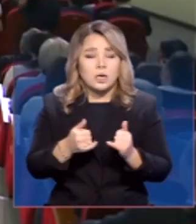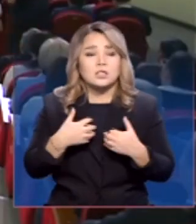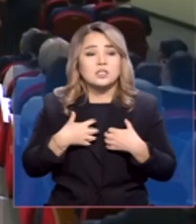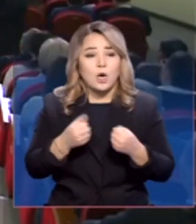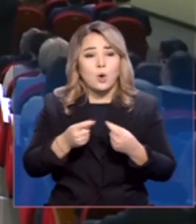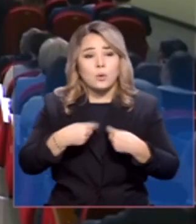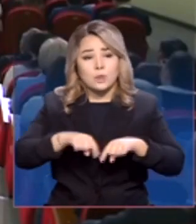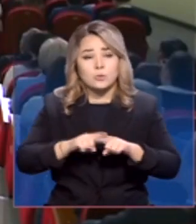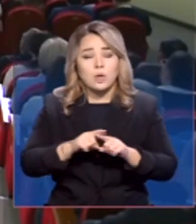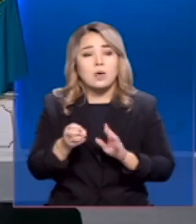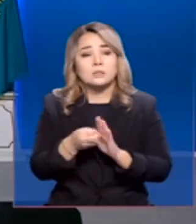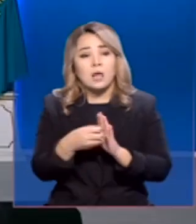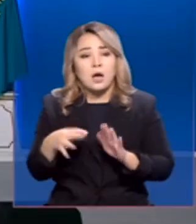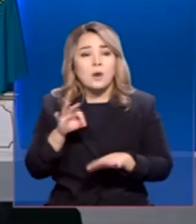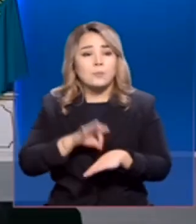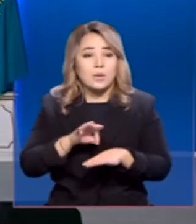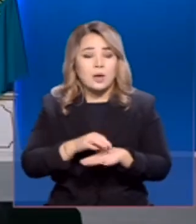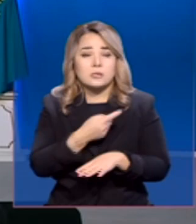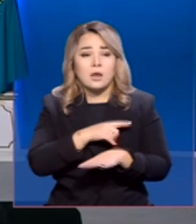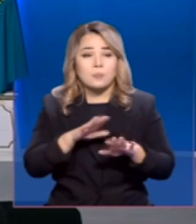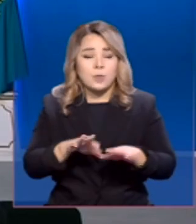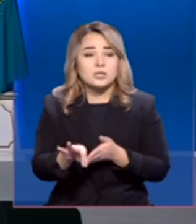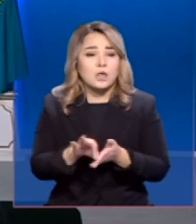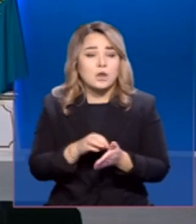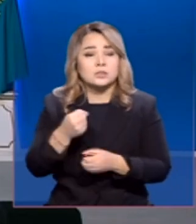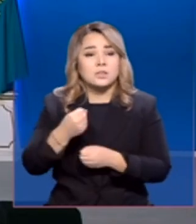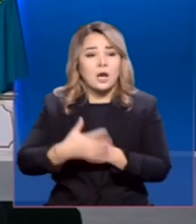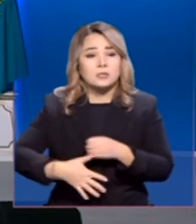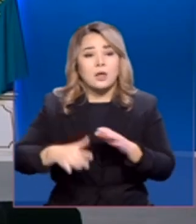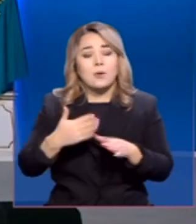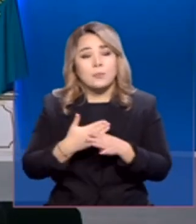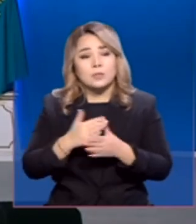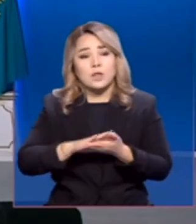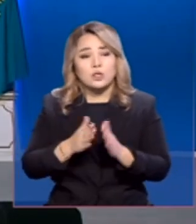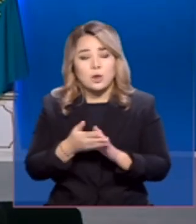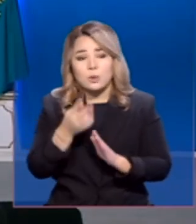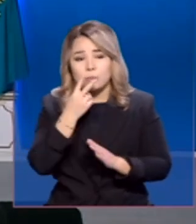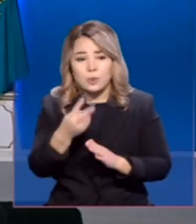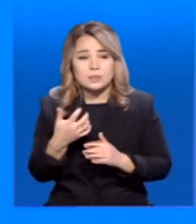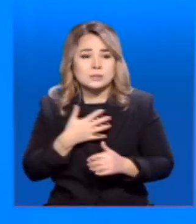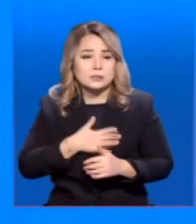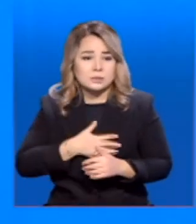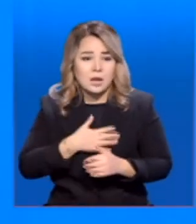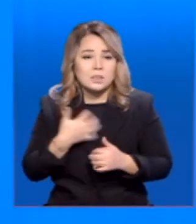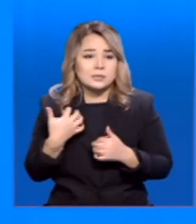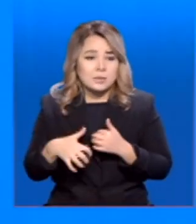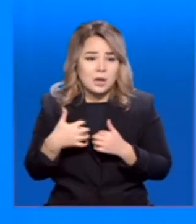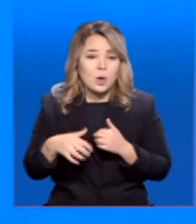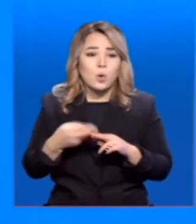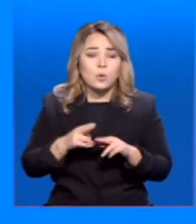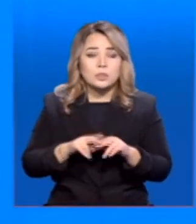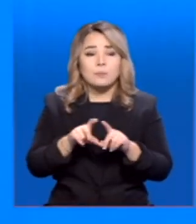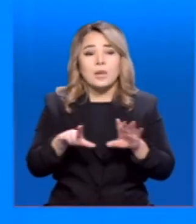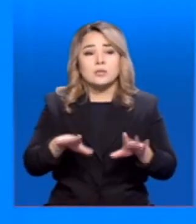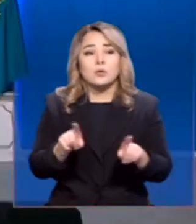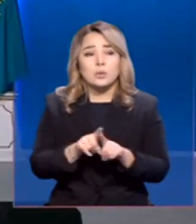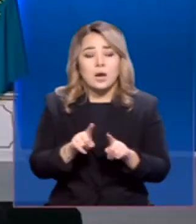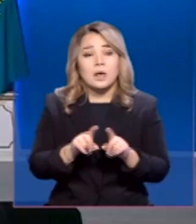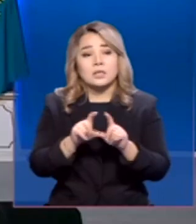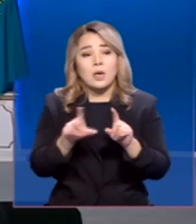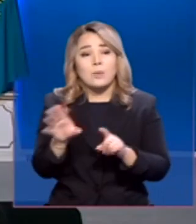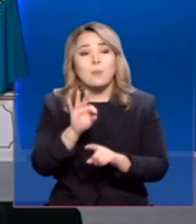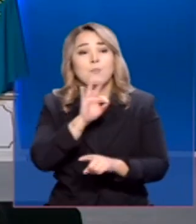орталығы, онкологиялық диспансер, жедел жәрдем станцияларының жағдайы сын көтермейді. Тіпті бұл мекемелердің